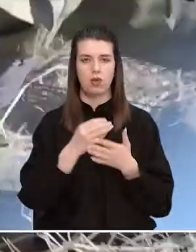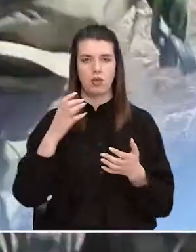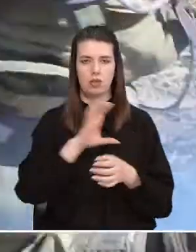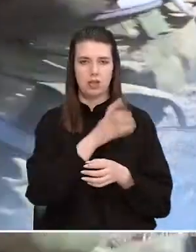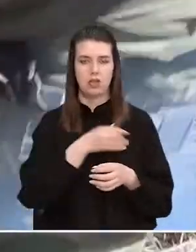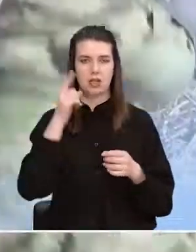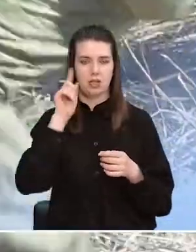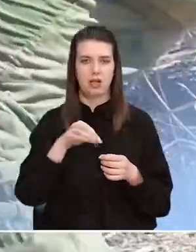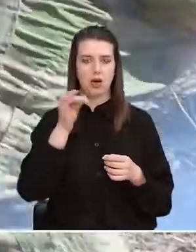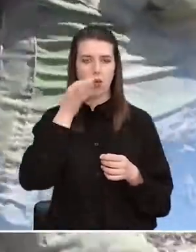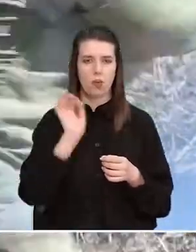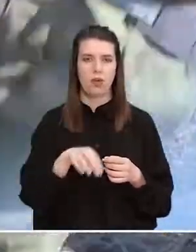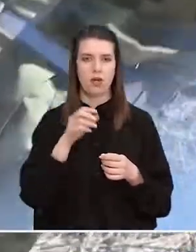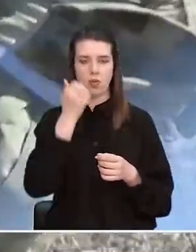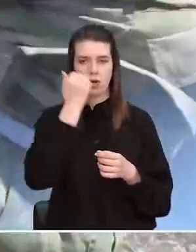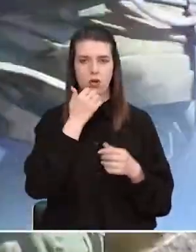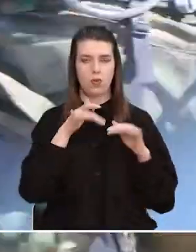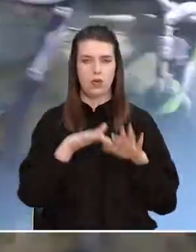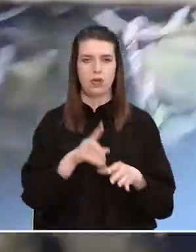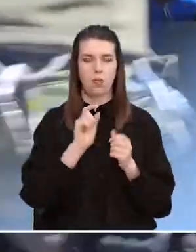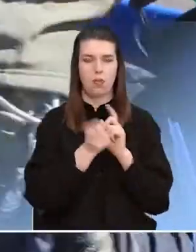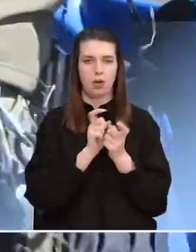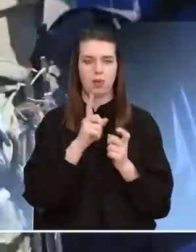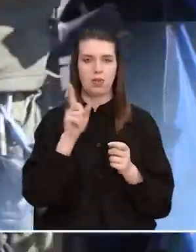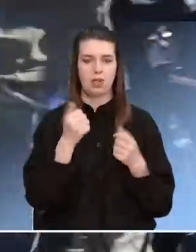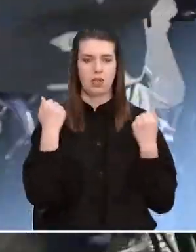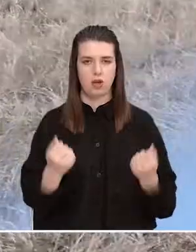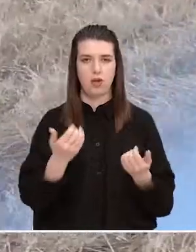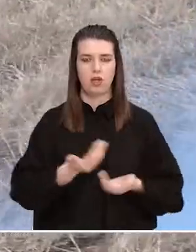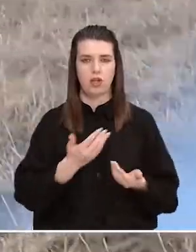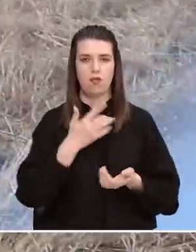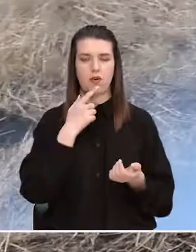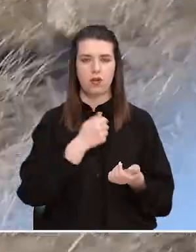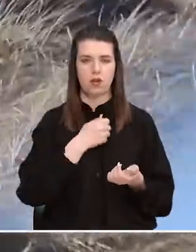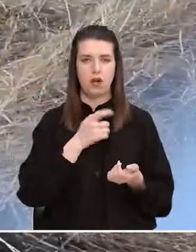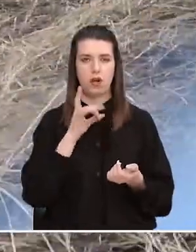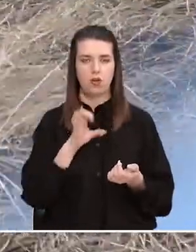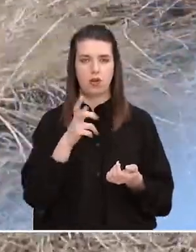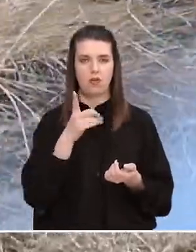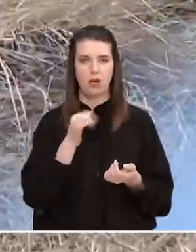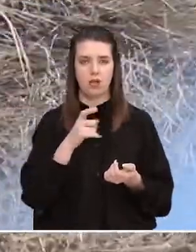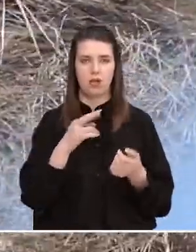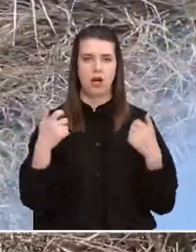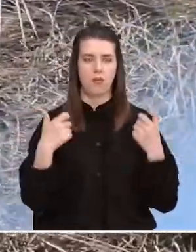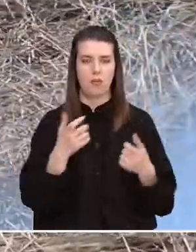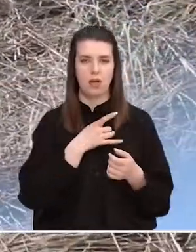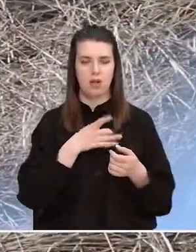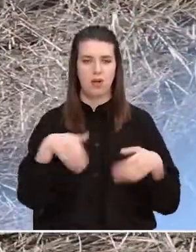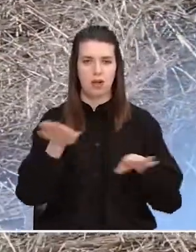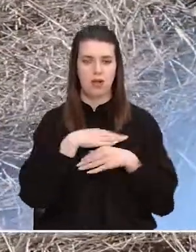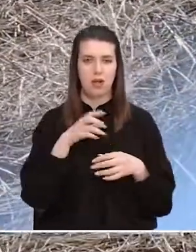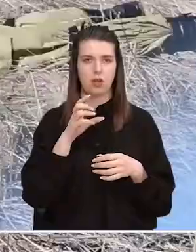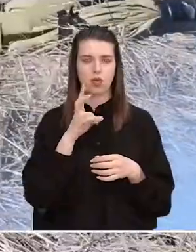в погонах отдают все свои силы знания и опыт благородному делу борьбы за здоровье и жизнь военнослужащих росгвардией